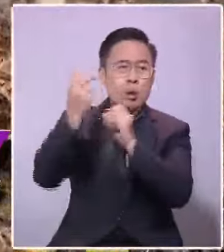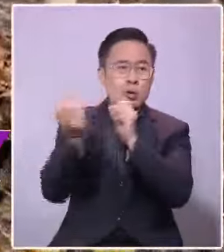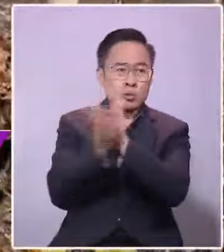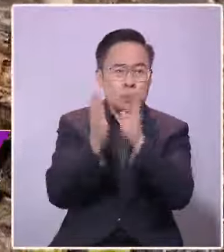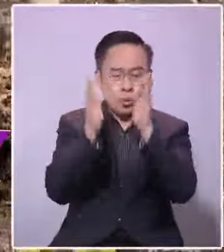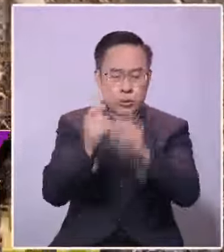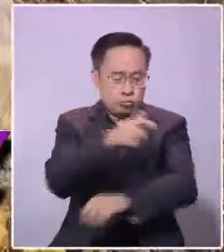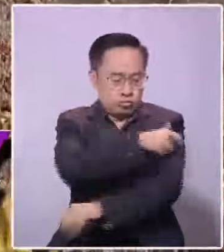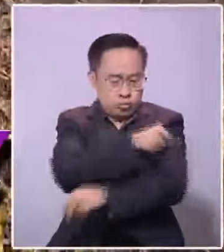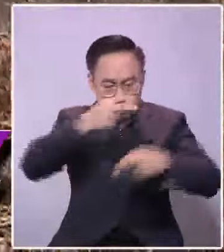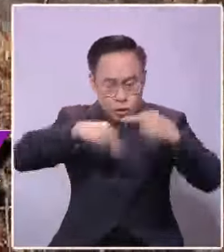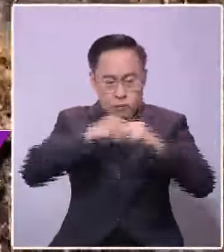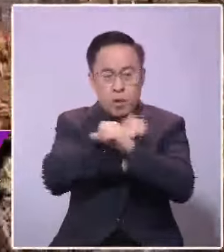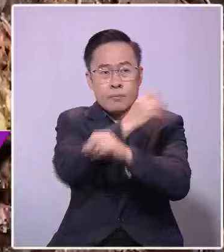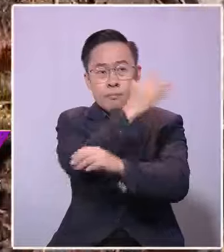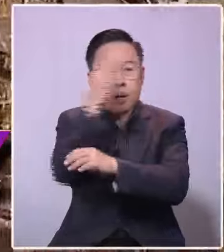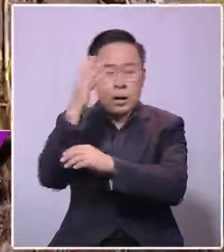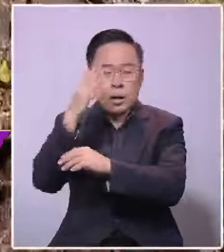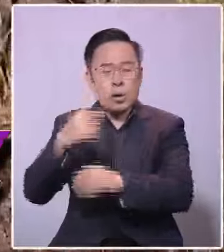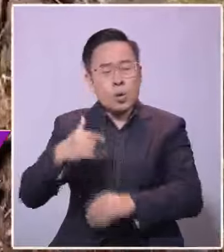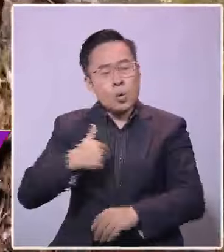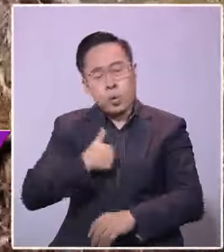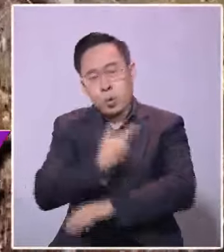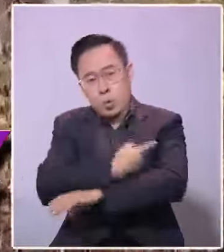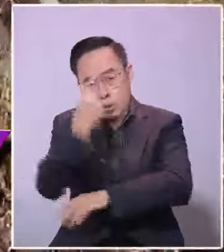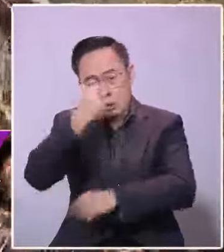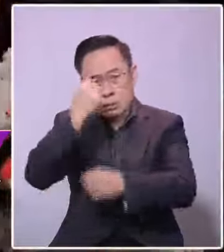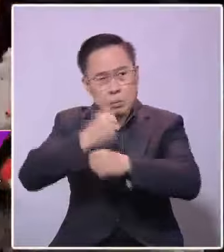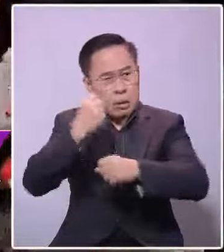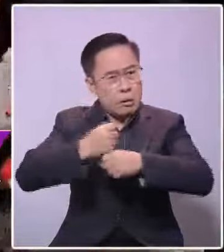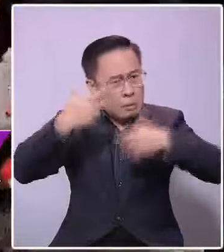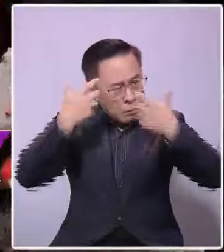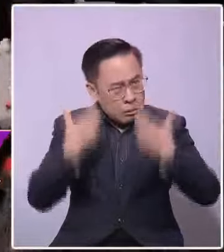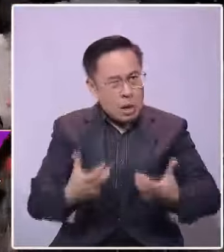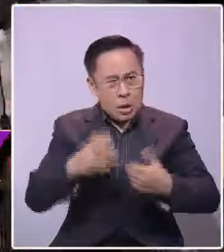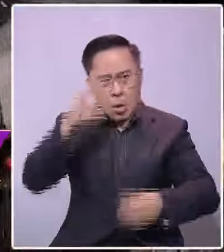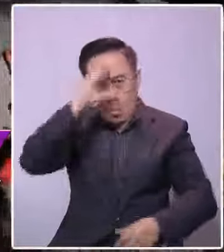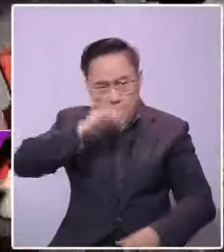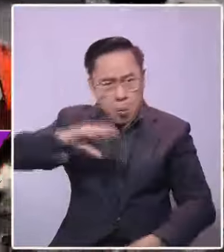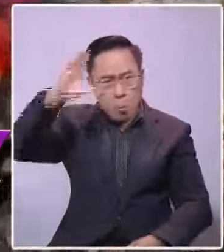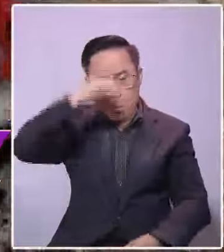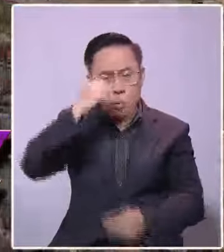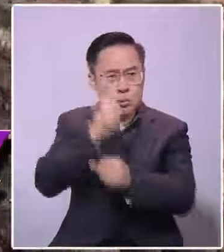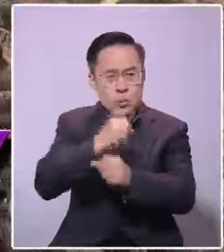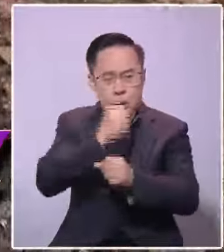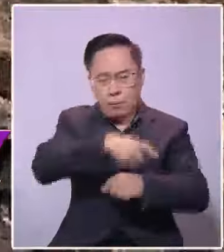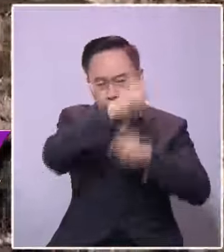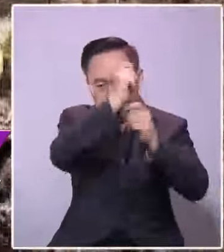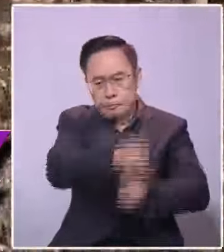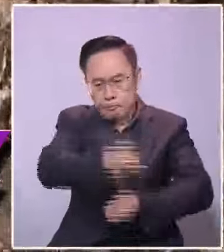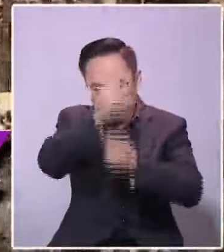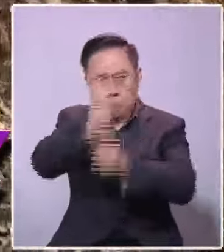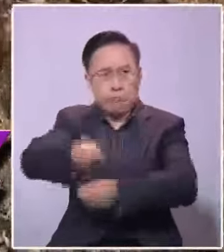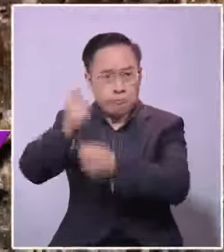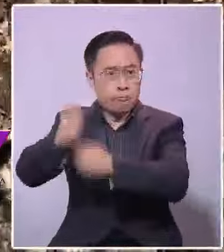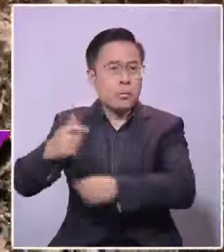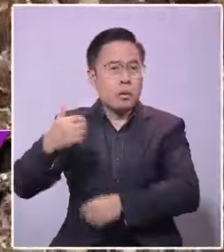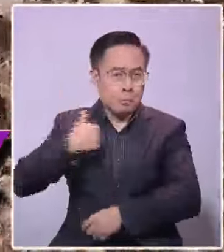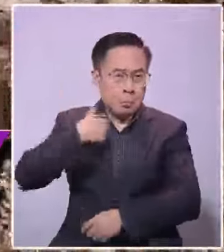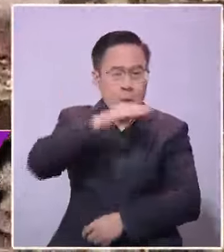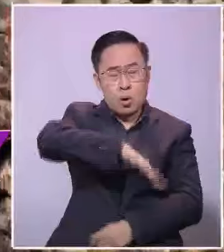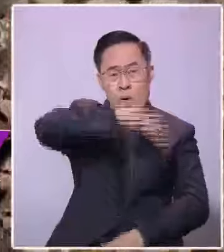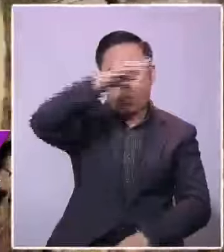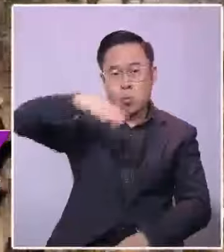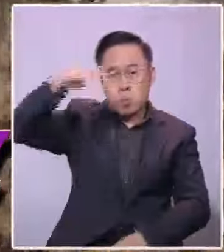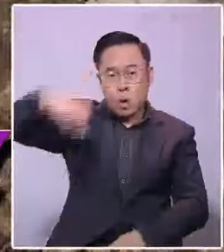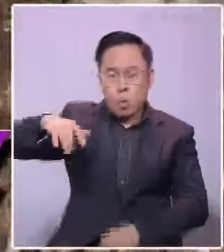กำลังกันไปกว่าร้อยชีวิตเนี่ยทุกวันเลยค่ะทำงานกันต่อเนื่องทั้งวันทั้งคืนยิ่งบนภูเขาสูงนี่ทำงานด้วยความยากลำบ